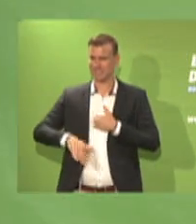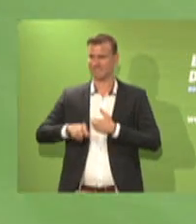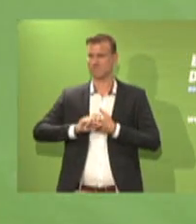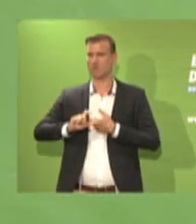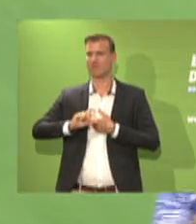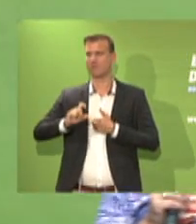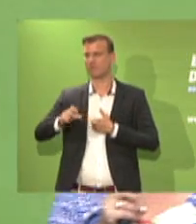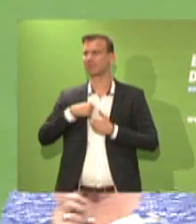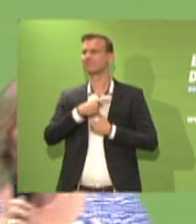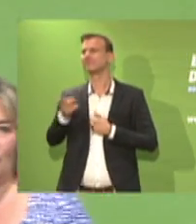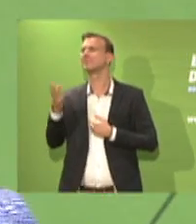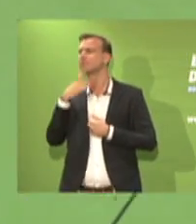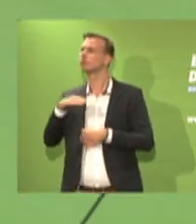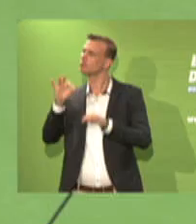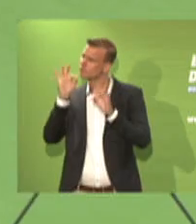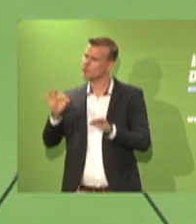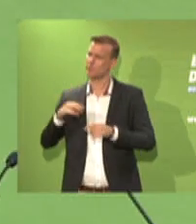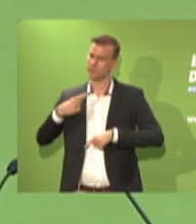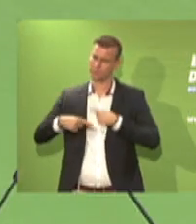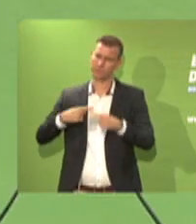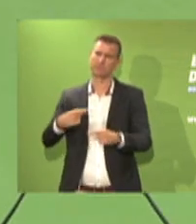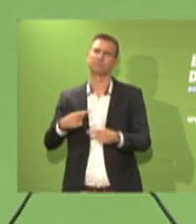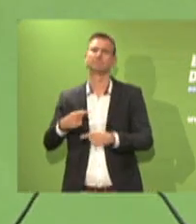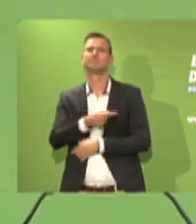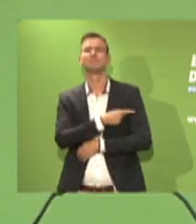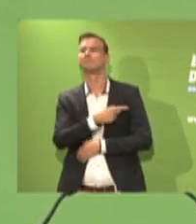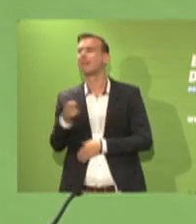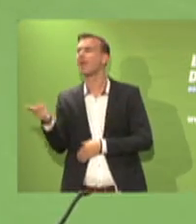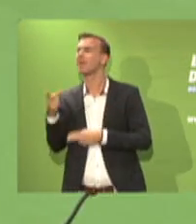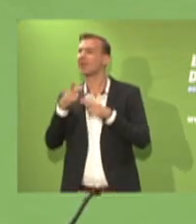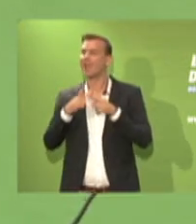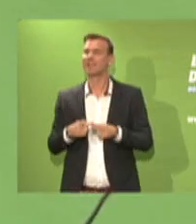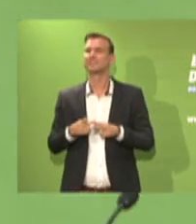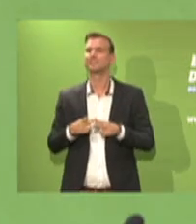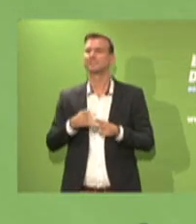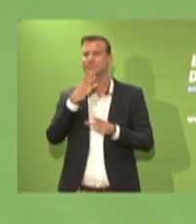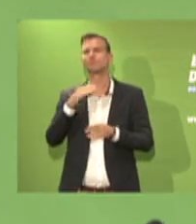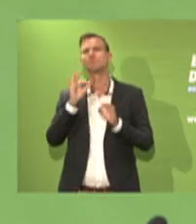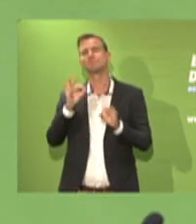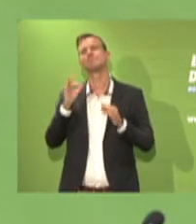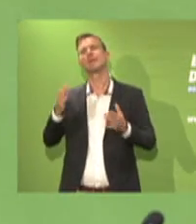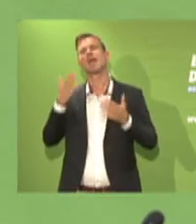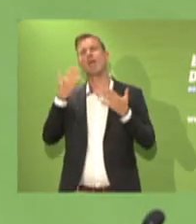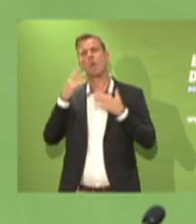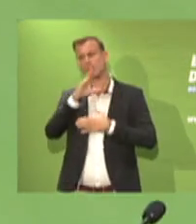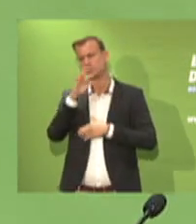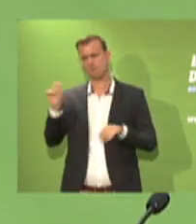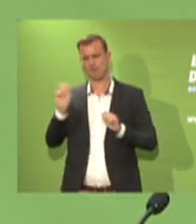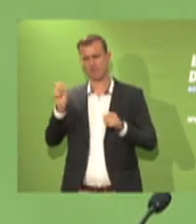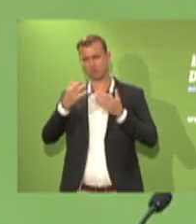Wochen eine gute Hand zu wünschen. Euch allen anderen eine erholsame